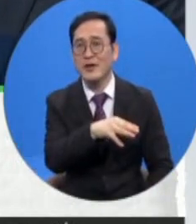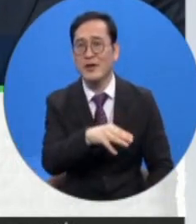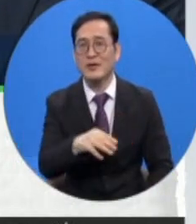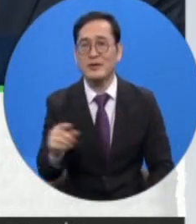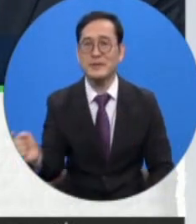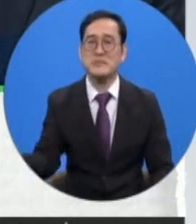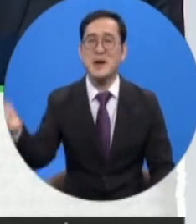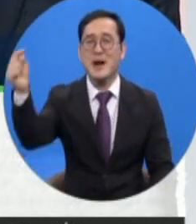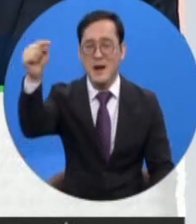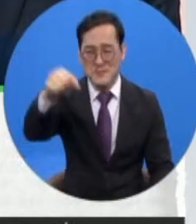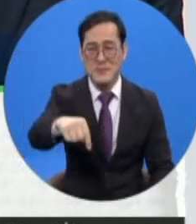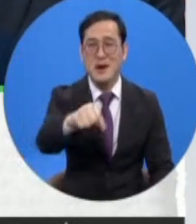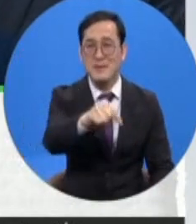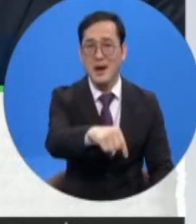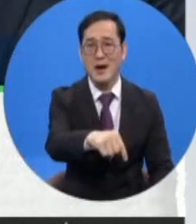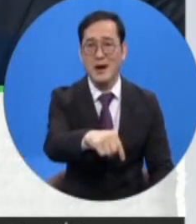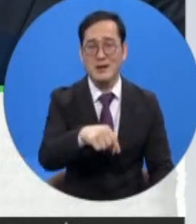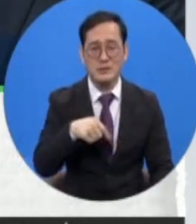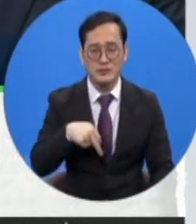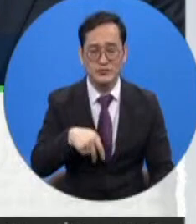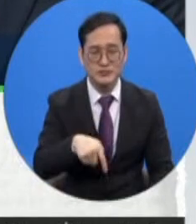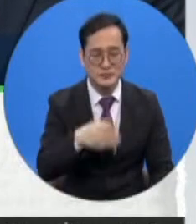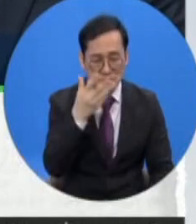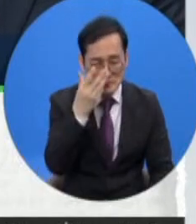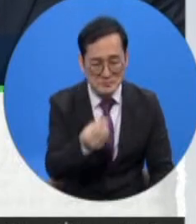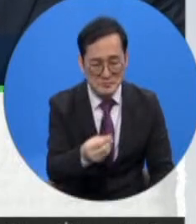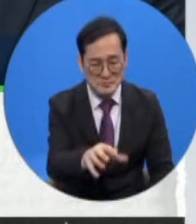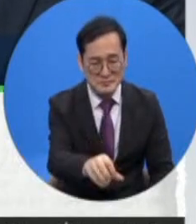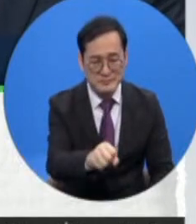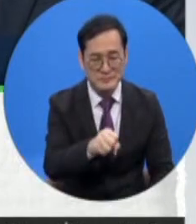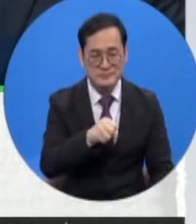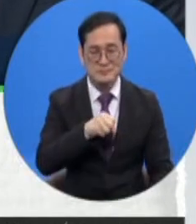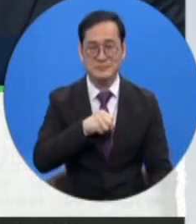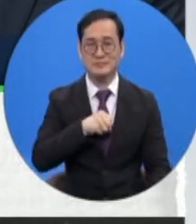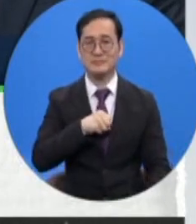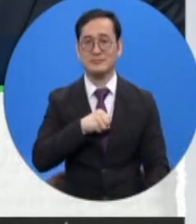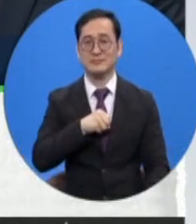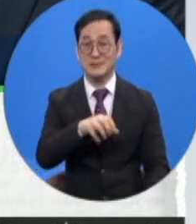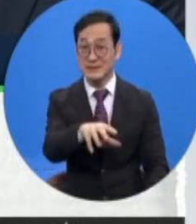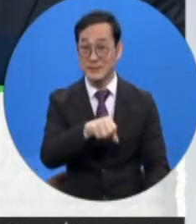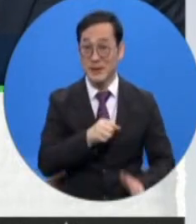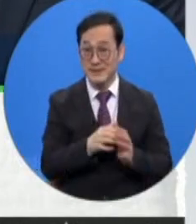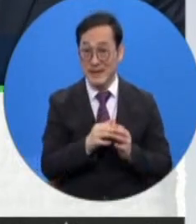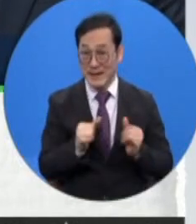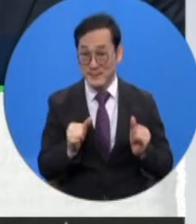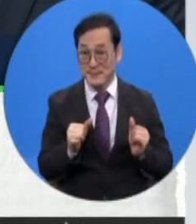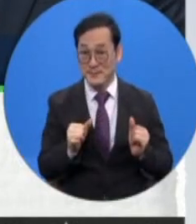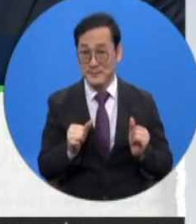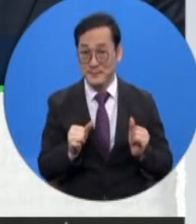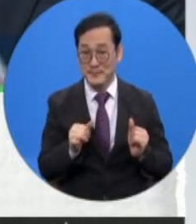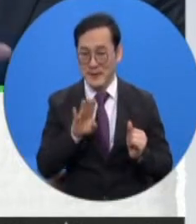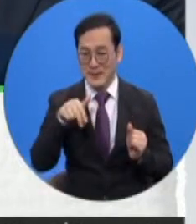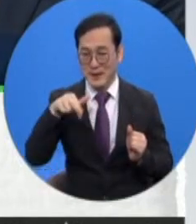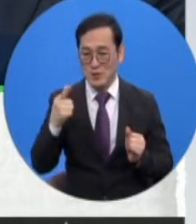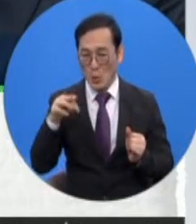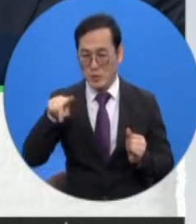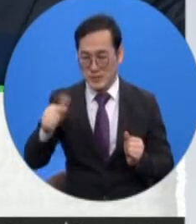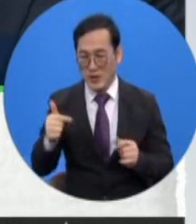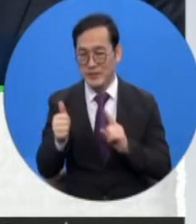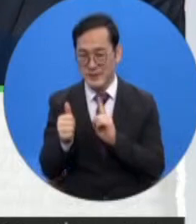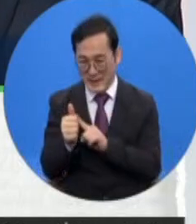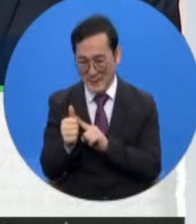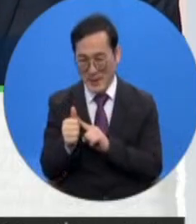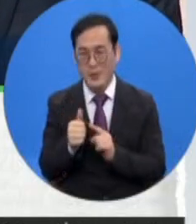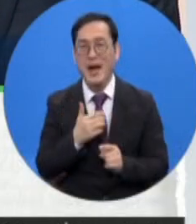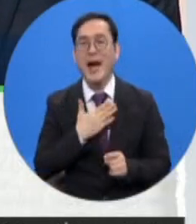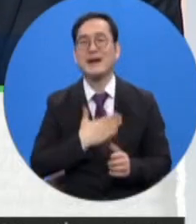남성이 그걸 바로 집어갑니다 누군가가. 그런데 그걸 집어간 남성이 바로 정진상 부실장 그리고 백종선 씨와 예. 잘 알고